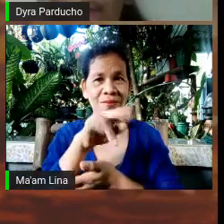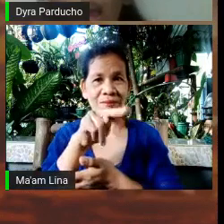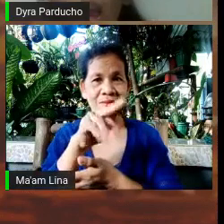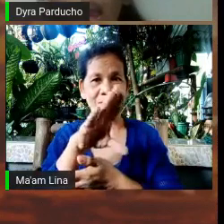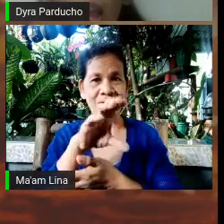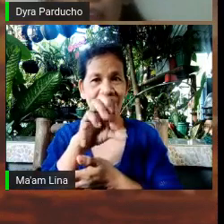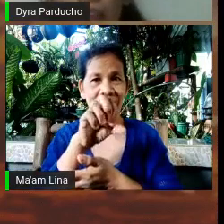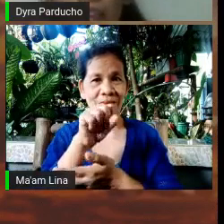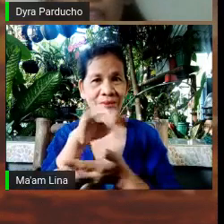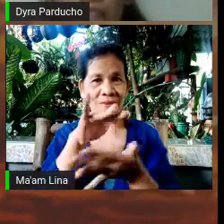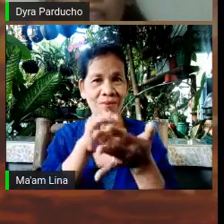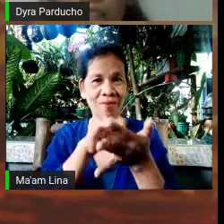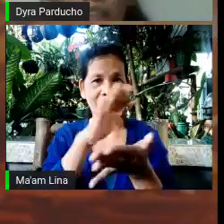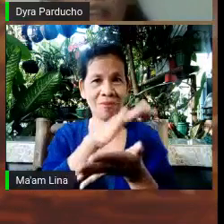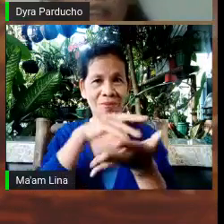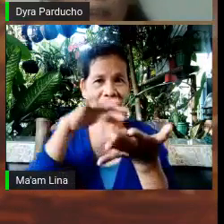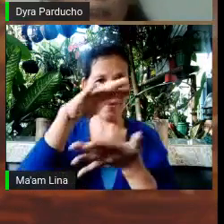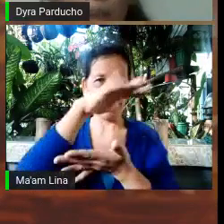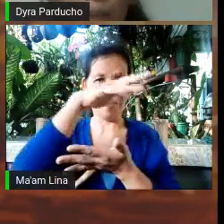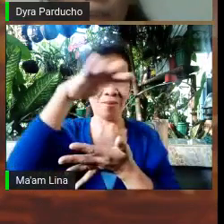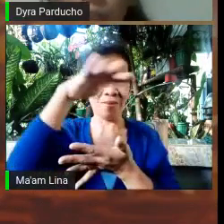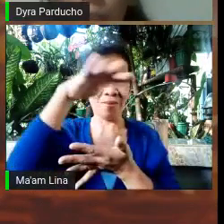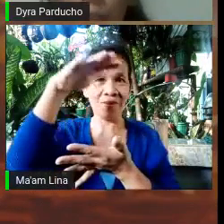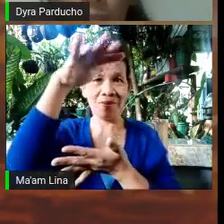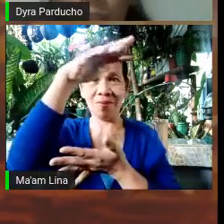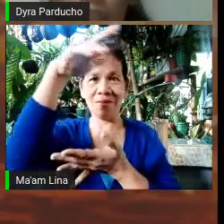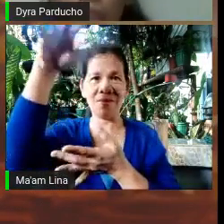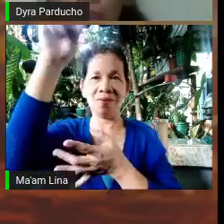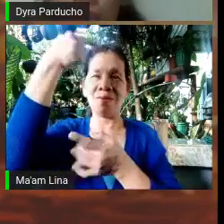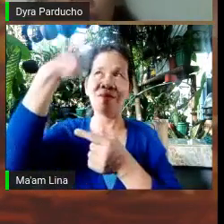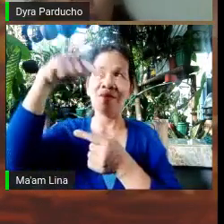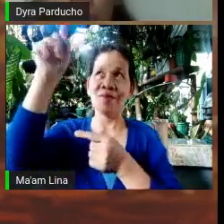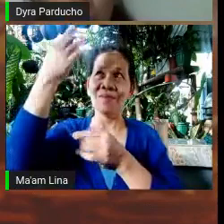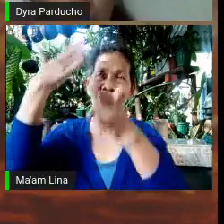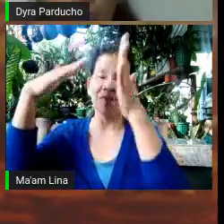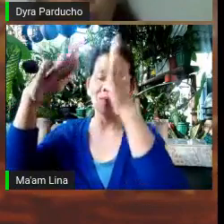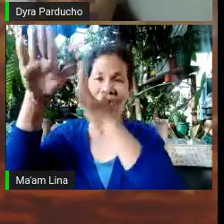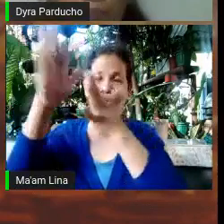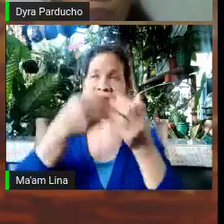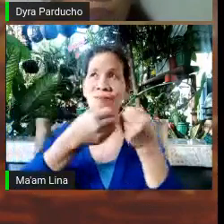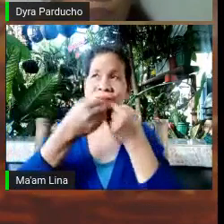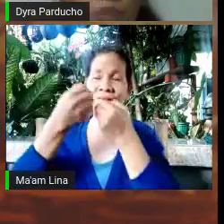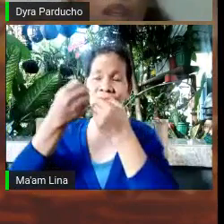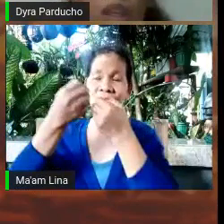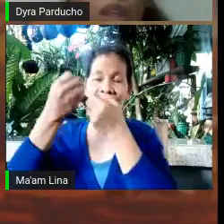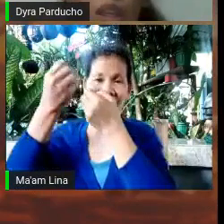pumapailang lang sa langit na nagdadala ng panalangin ng mga Israel,